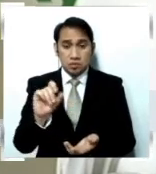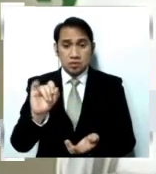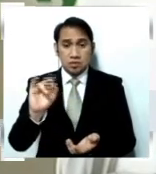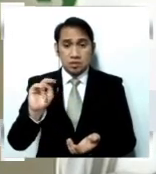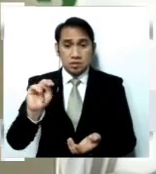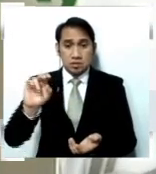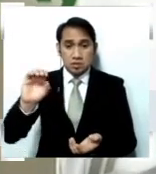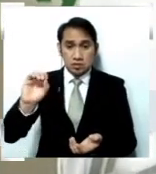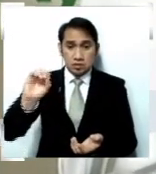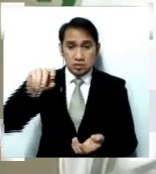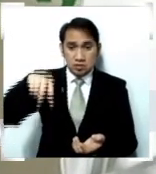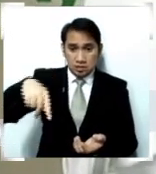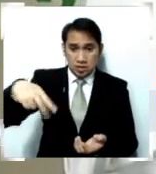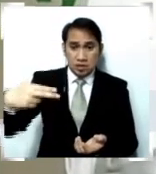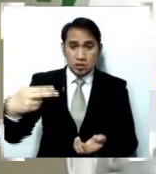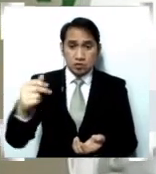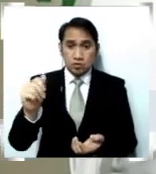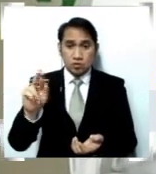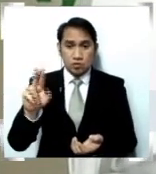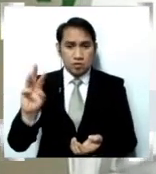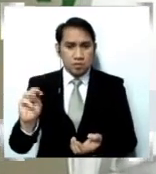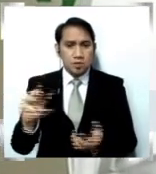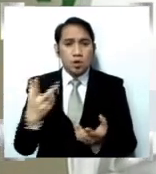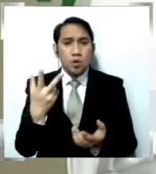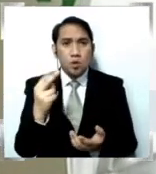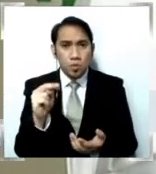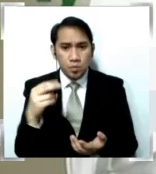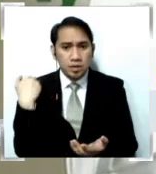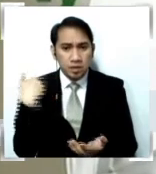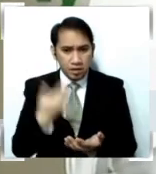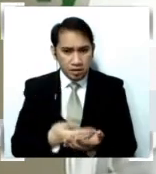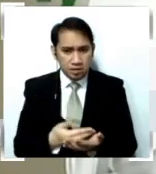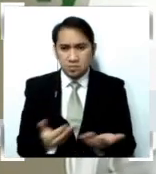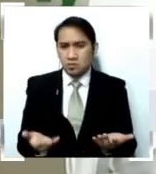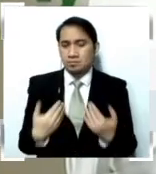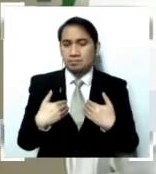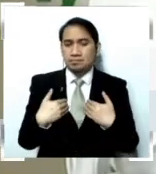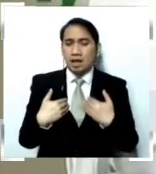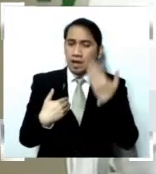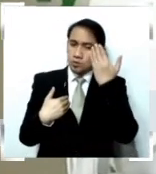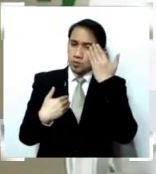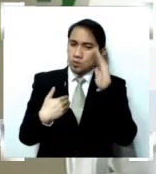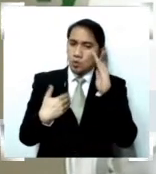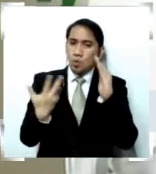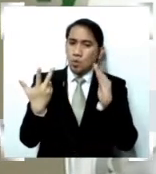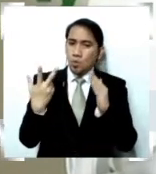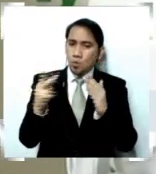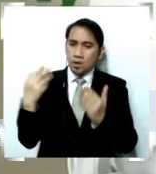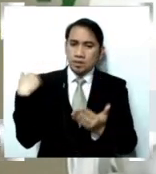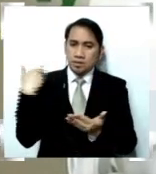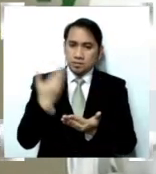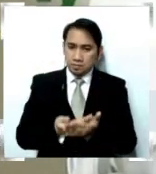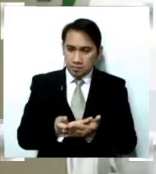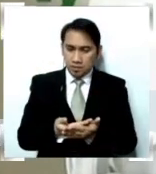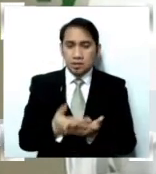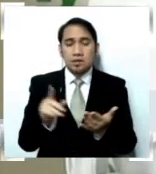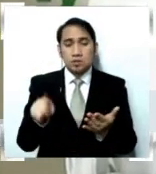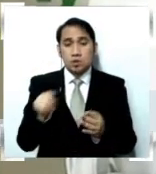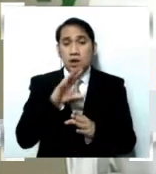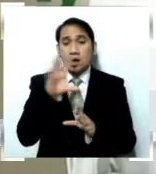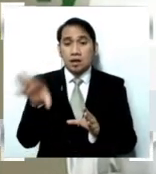this arrive? I have no information. I was just informed that this is forms part of 1,000